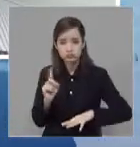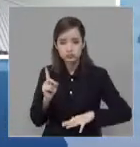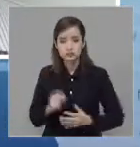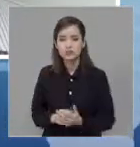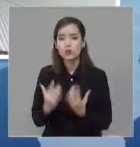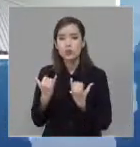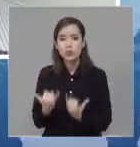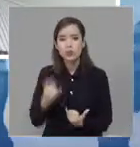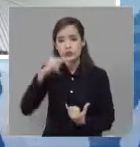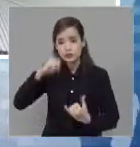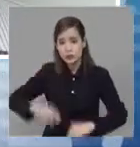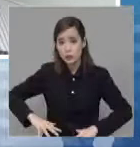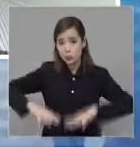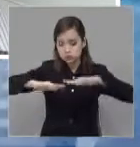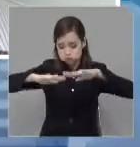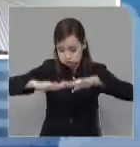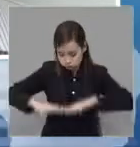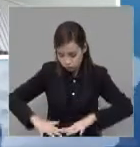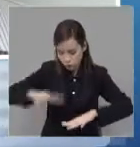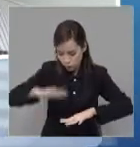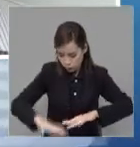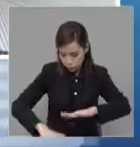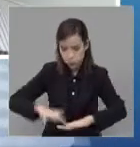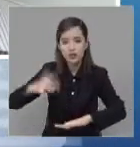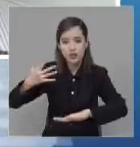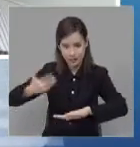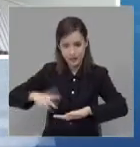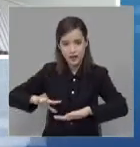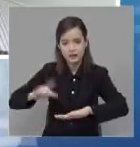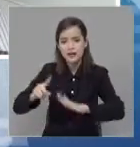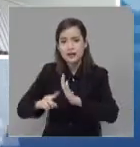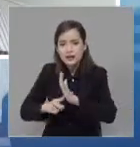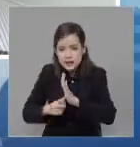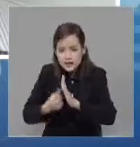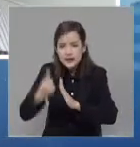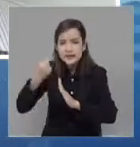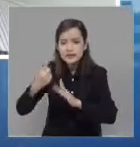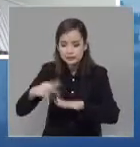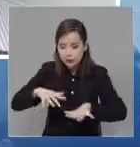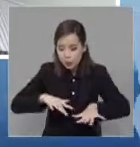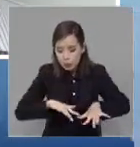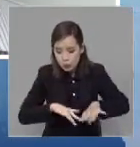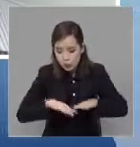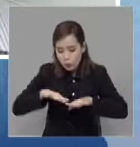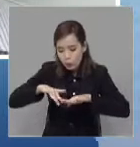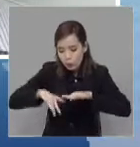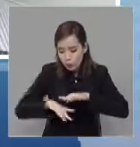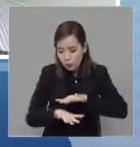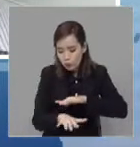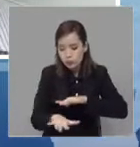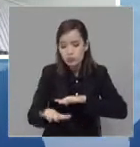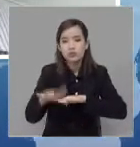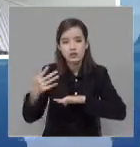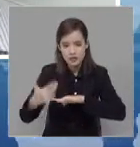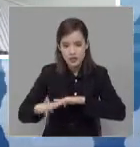นี้น้ําเริ่มลดระดับลงแล้วครับก ็ เริ่มมีบางส่วนนี้เริ่มน้ำไหลออกนอกโรงพยาบาลเนื่องจากว่าเราใช้เครื่องสูบน้ำออกน